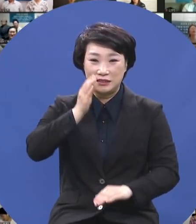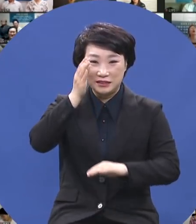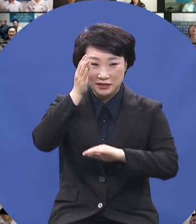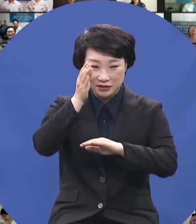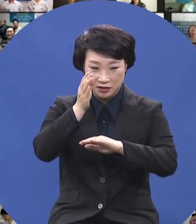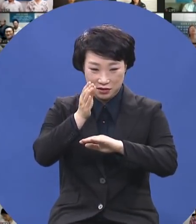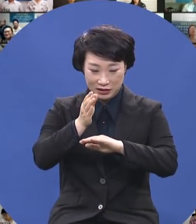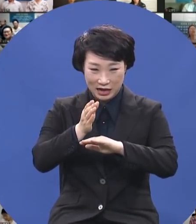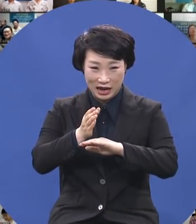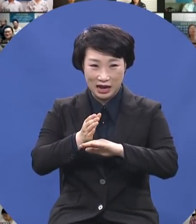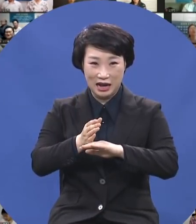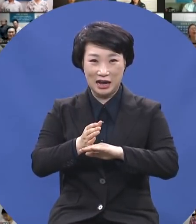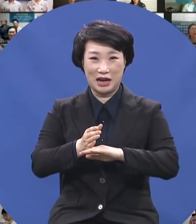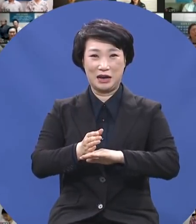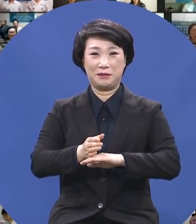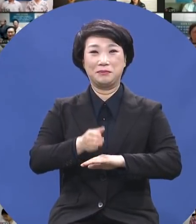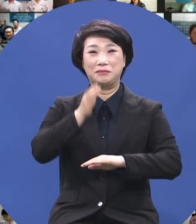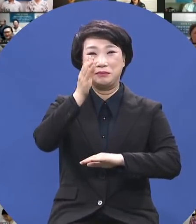감사합니다. 진정